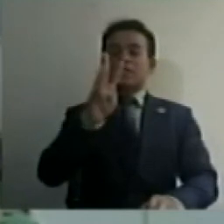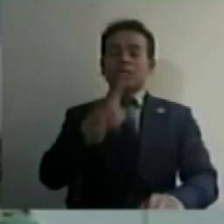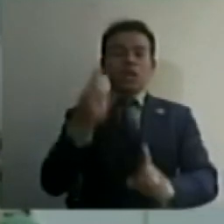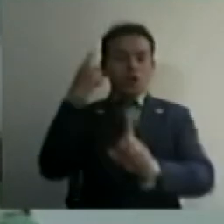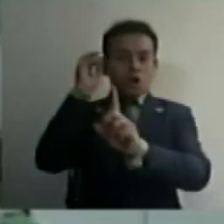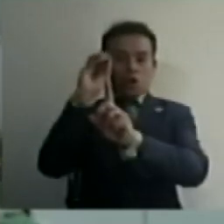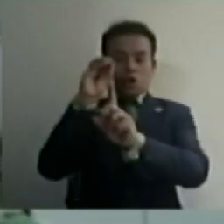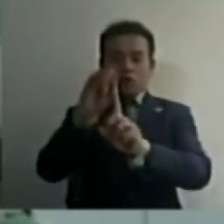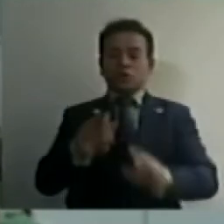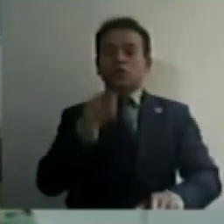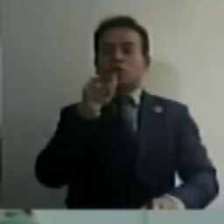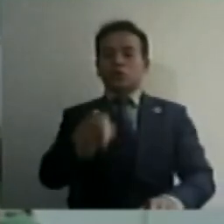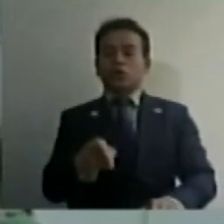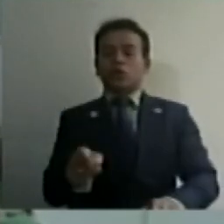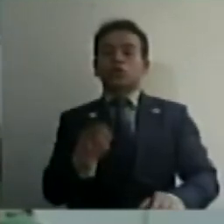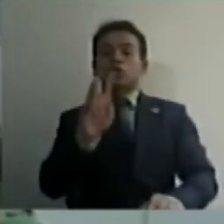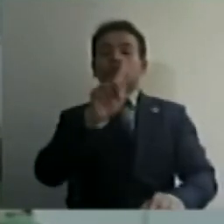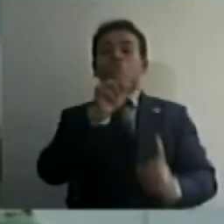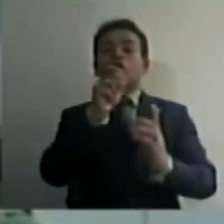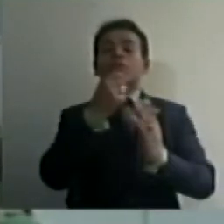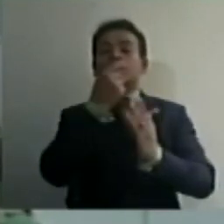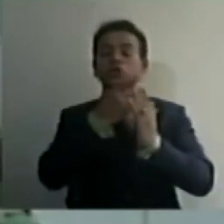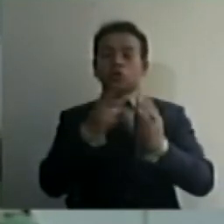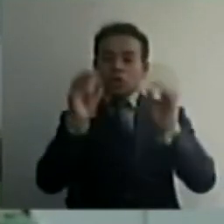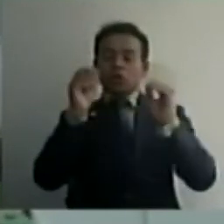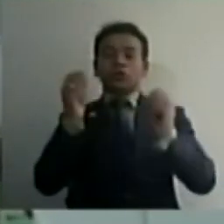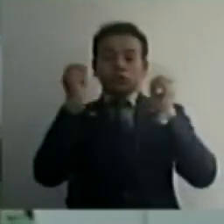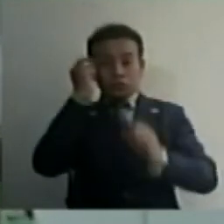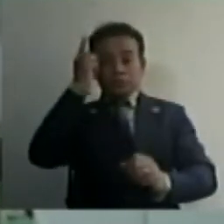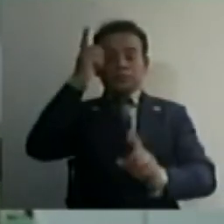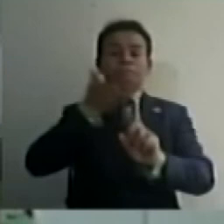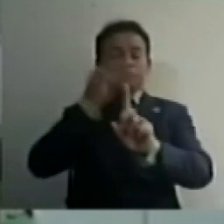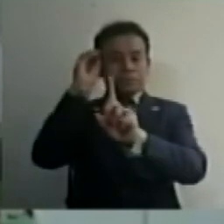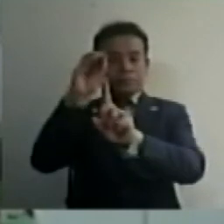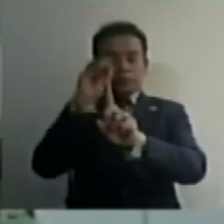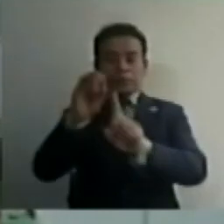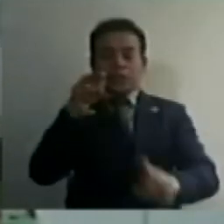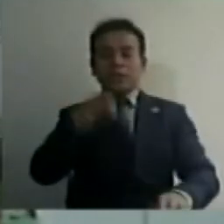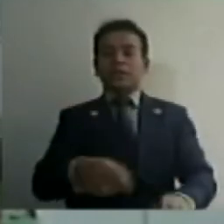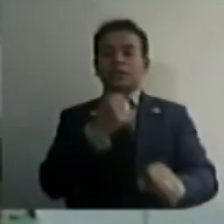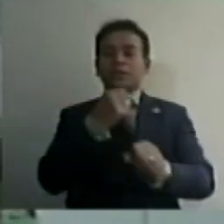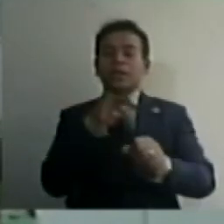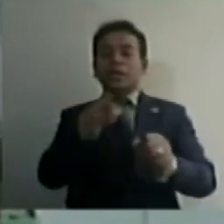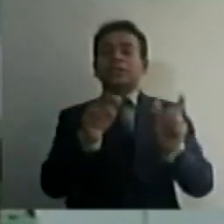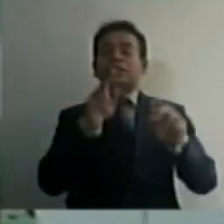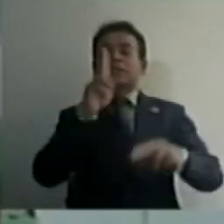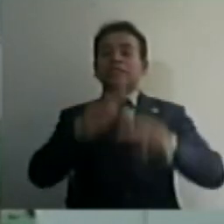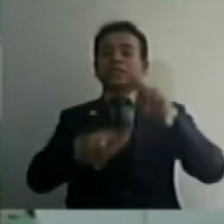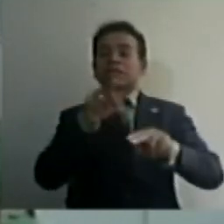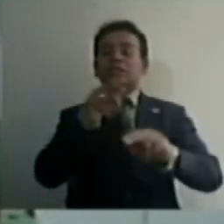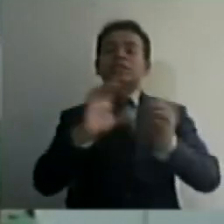প্রস্তুত করা হয়েছে, এবং এই গাইডলাইন সমূহ পাওয়া যাবে স্বাস্থ্য অধিদপ্তরের ওয়েবসাইটে, যেটা